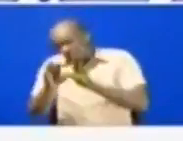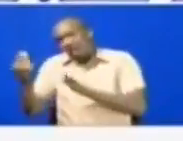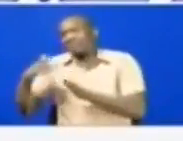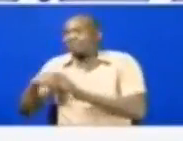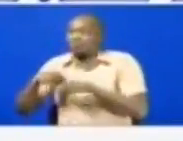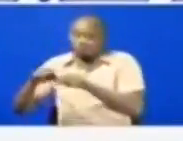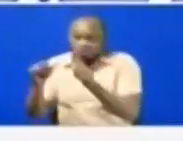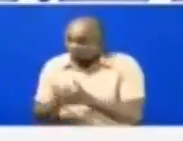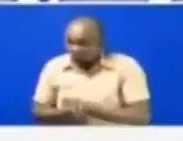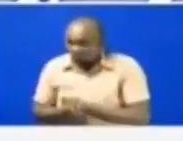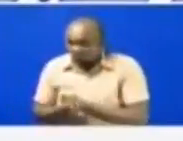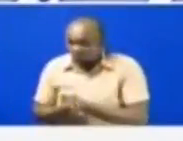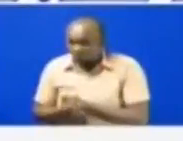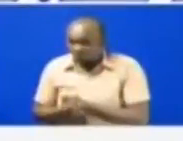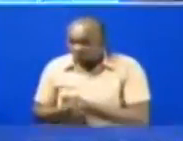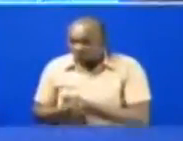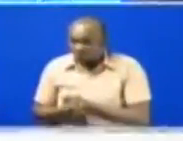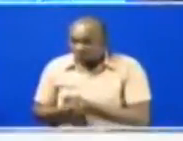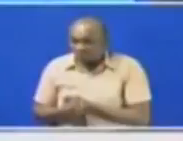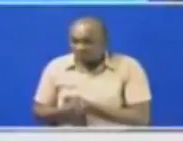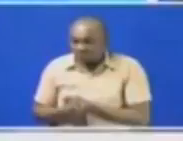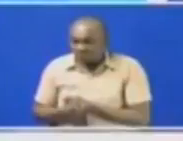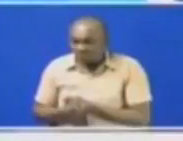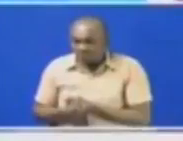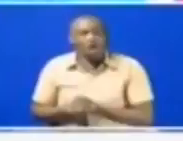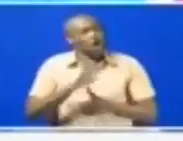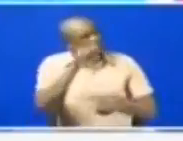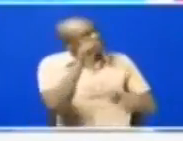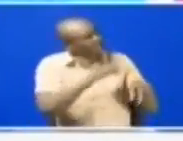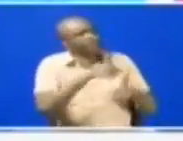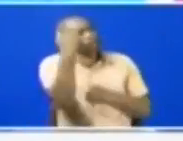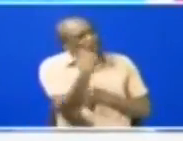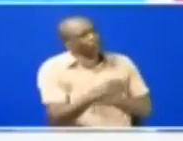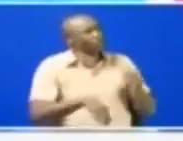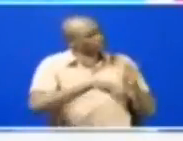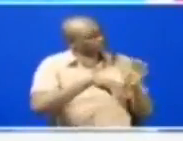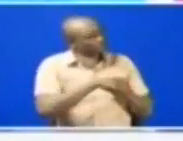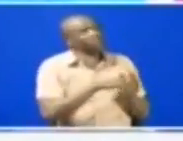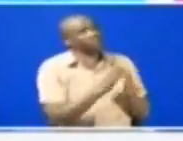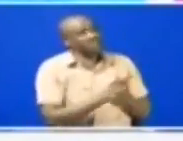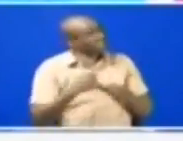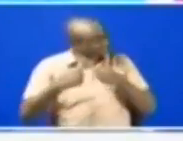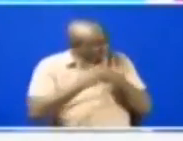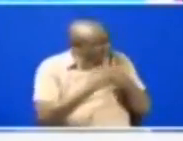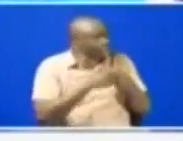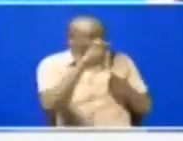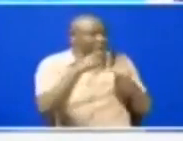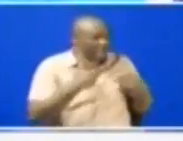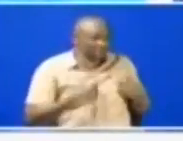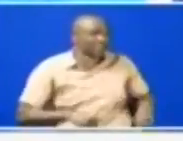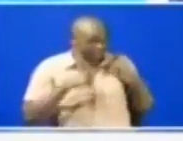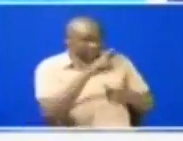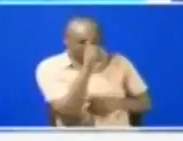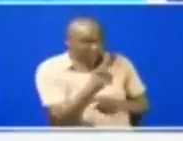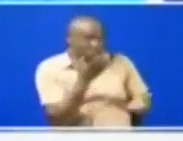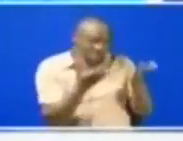pia wangangane kivyao. Kweli kabisa. Ndio. Tangu uache kucheza. Ndiyo. Kandanda. Kuna changamoto ambazo umepitia maishani.